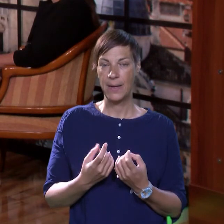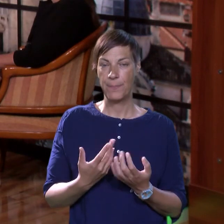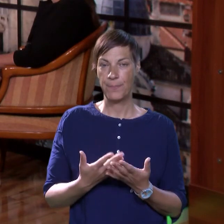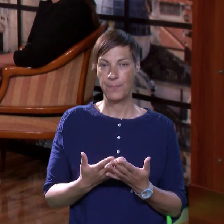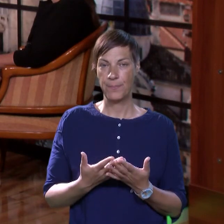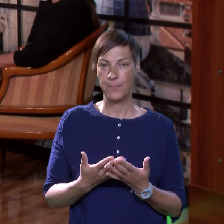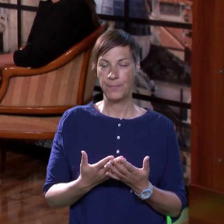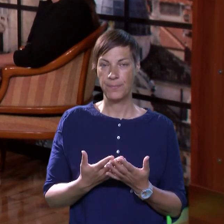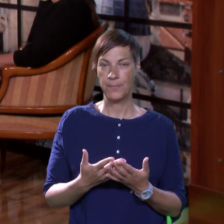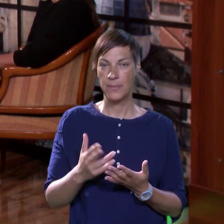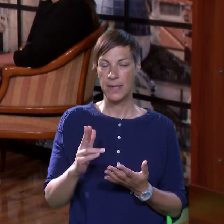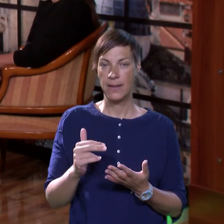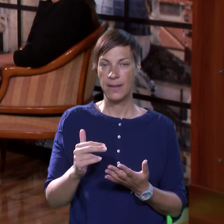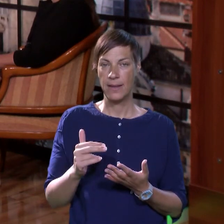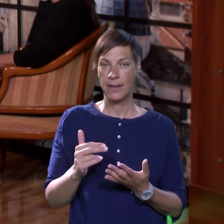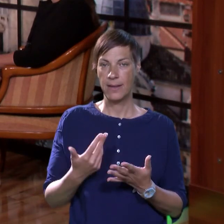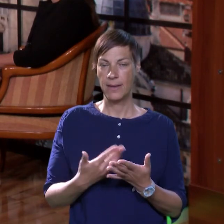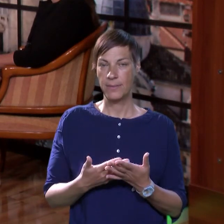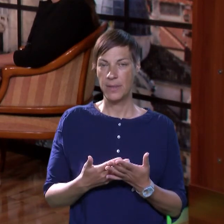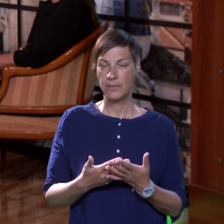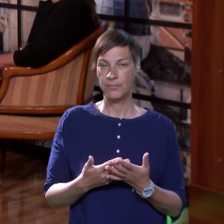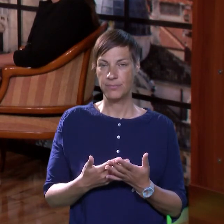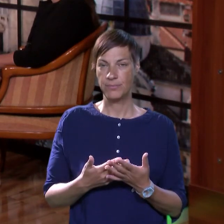od čak ima i ova